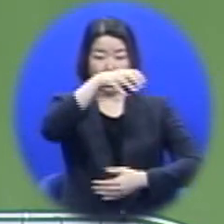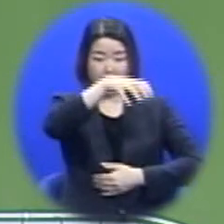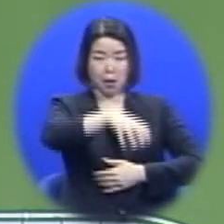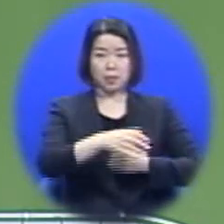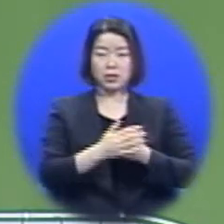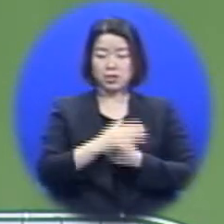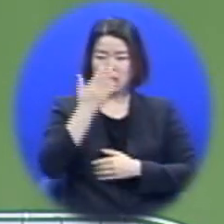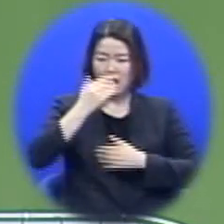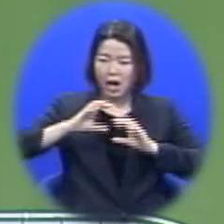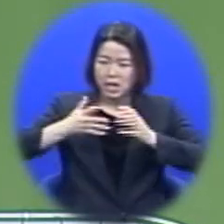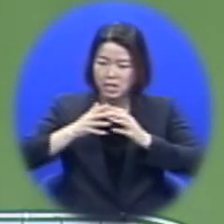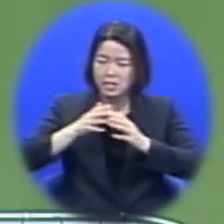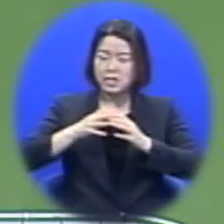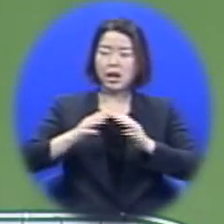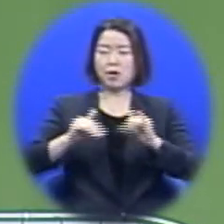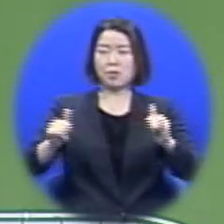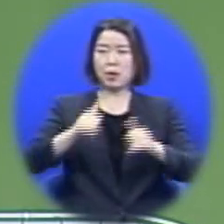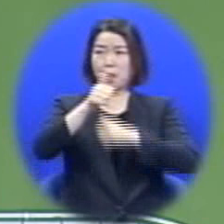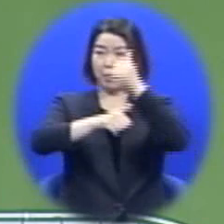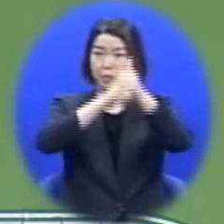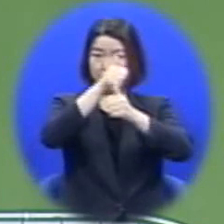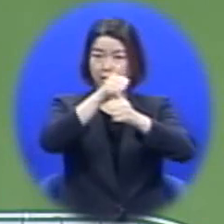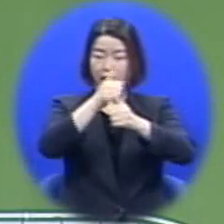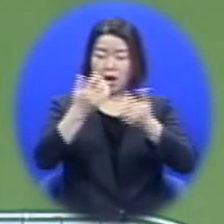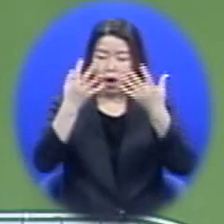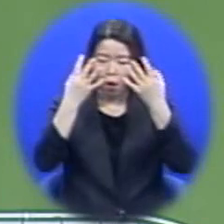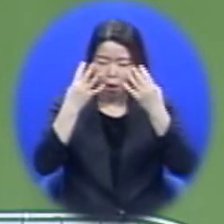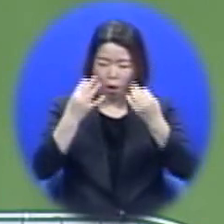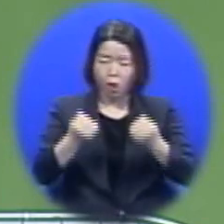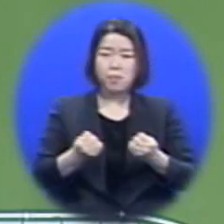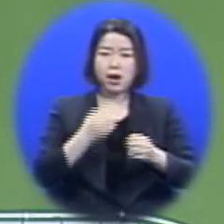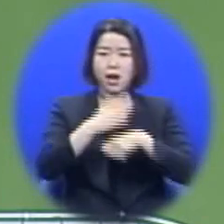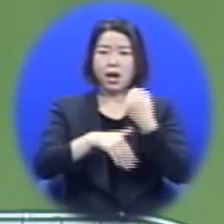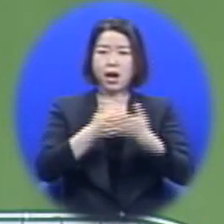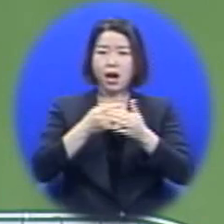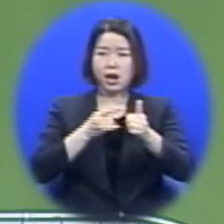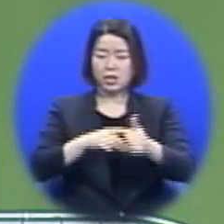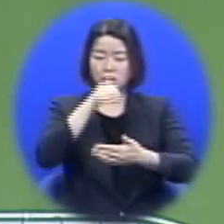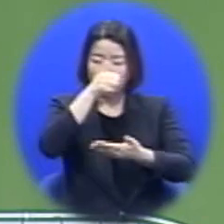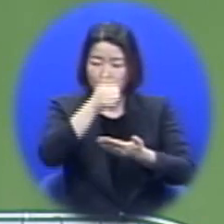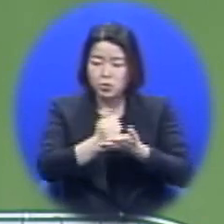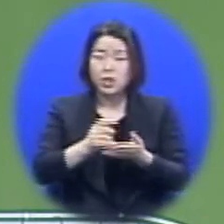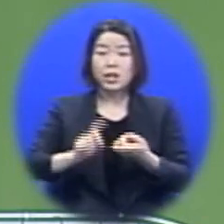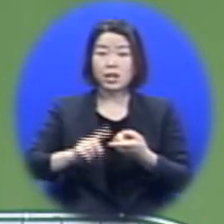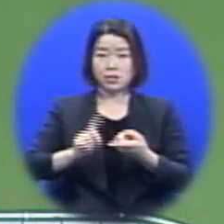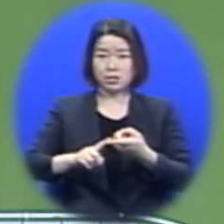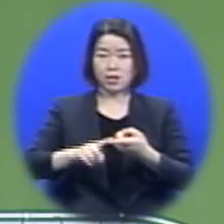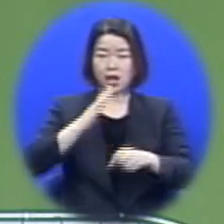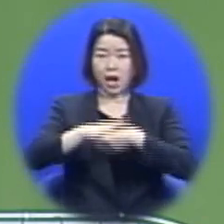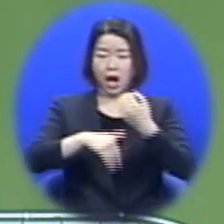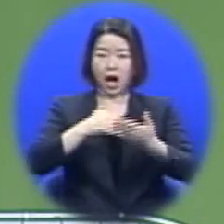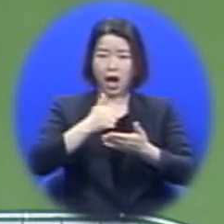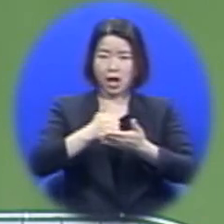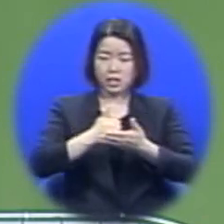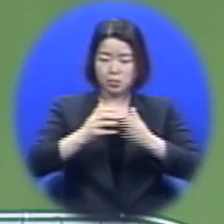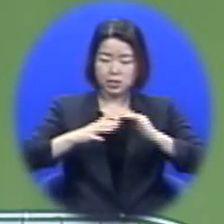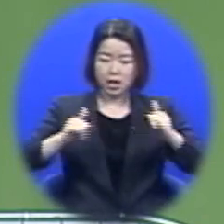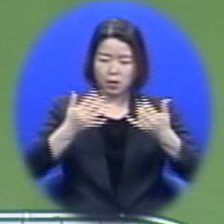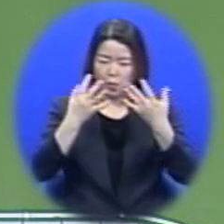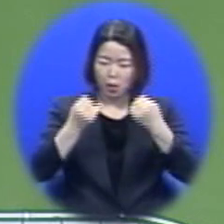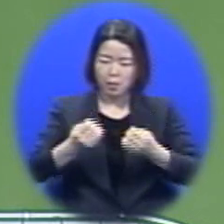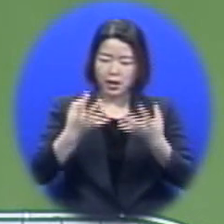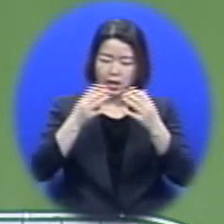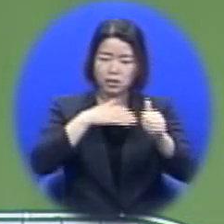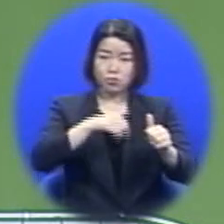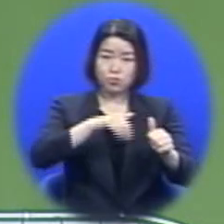이스라엘의 그 조상들이 이스라엘 민족이 얼마나 그동안에 하나님에게 범죄했는지 하나님의 선지자를 얼마나